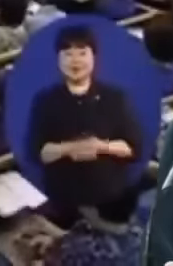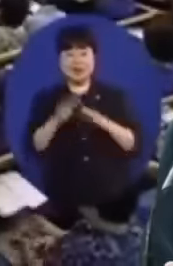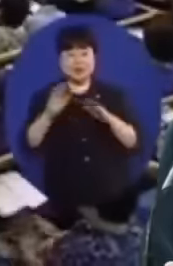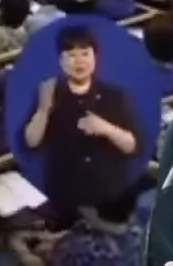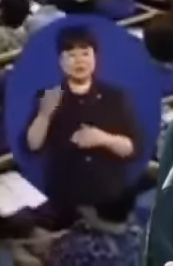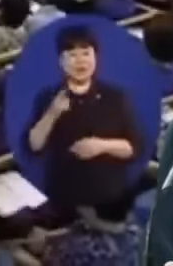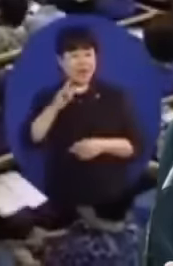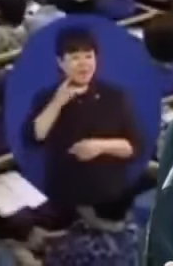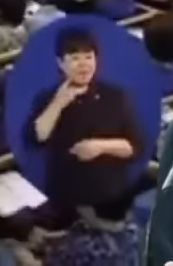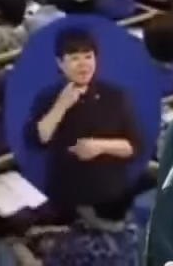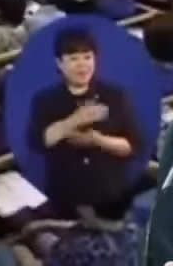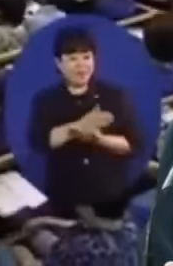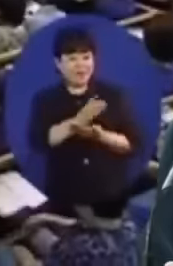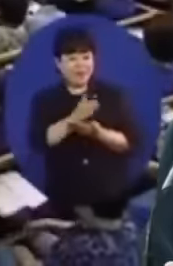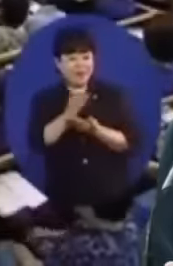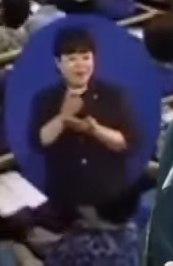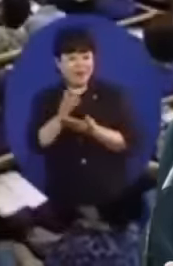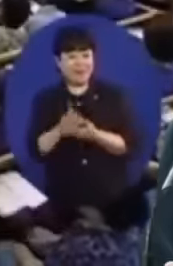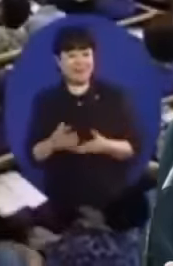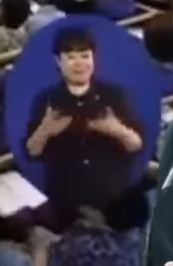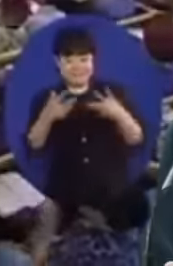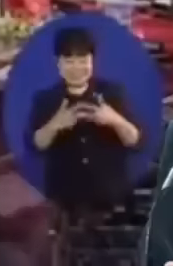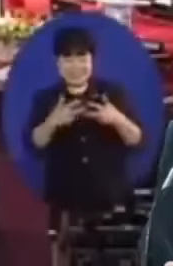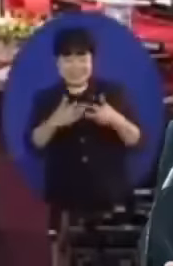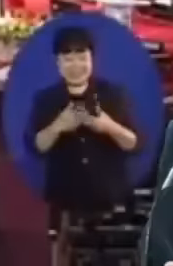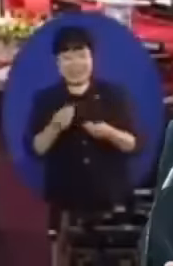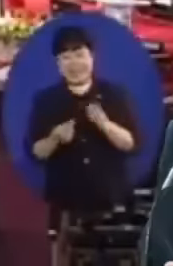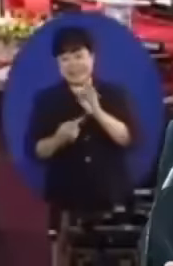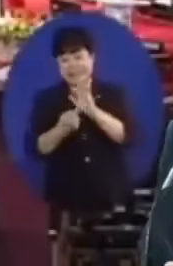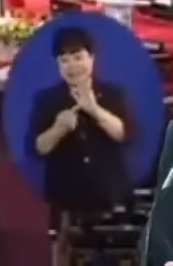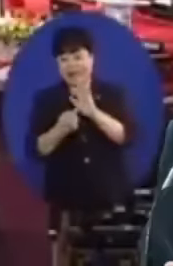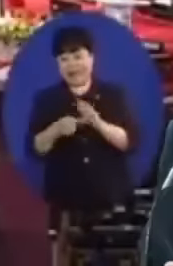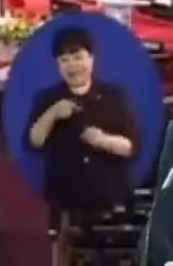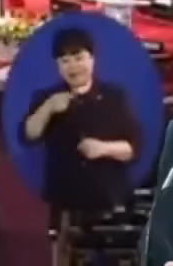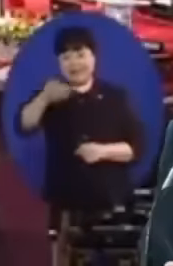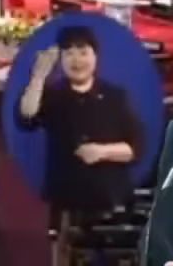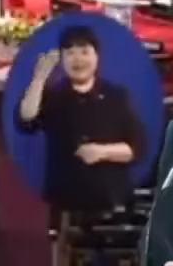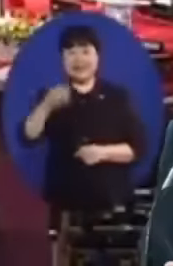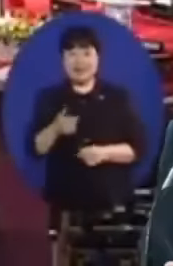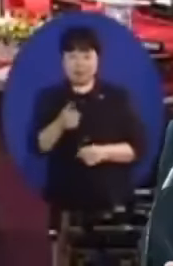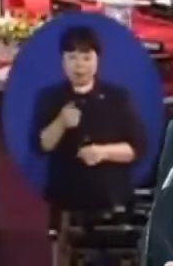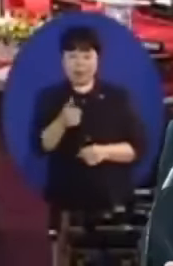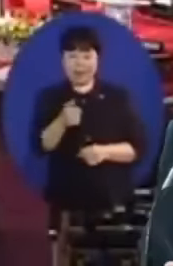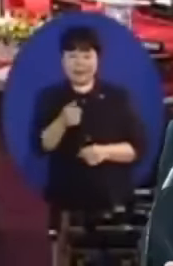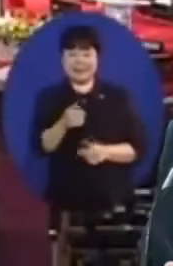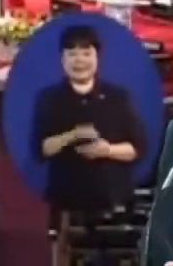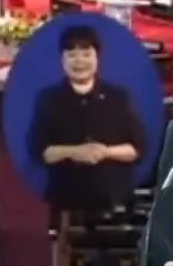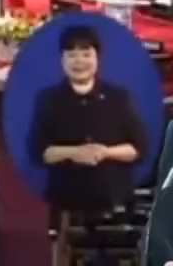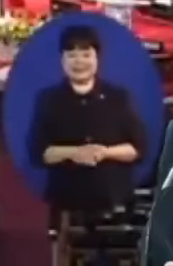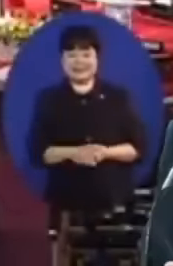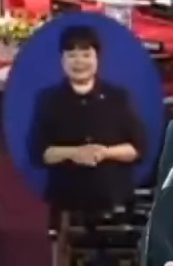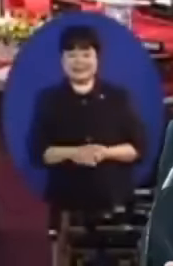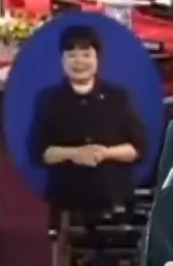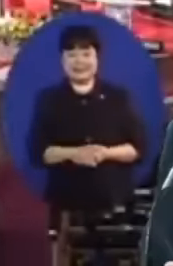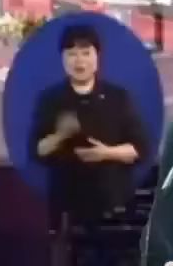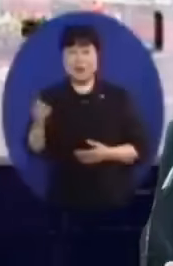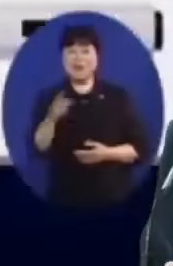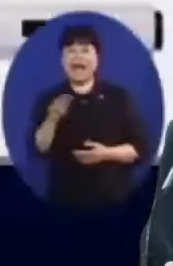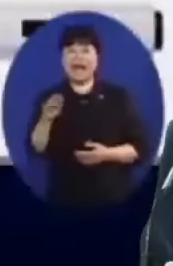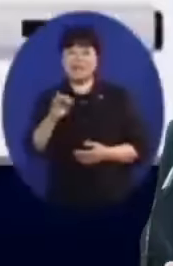요즘은 예쁘고 다양한 필기기구가 많이 나와 있지만 예전에는 볼펜이면 뭡니까?